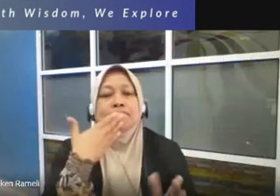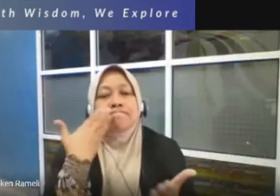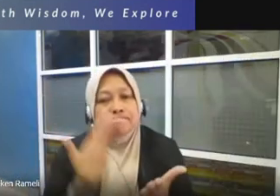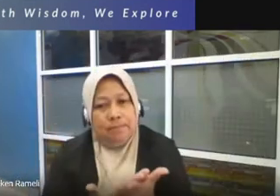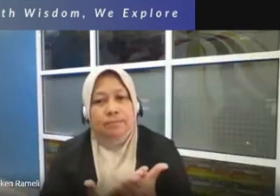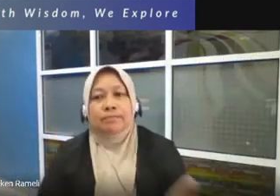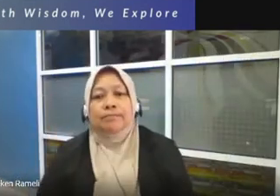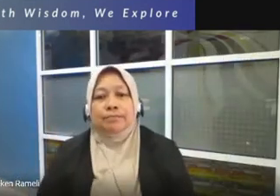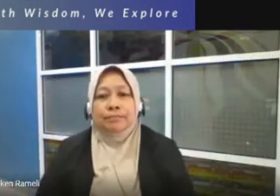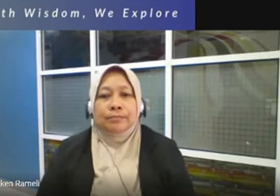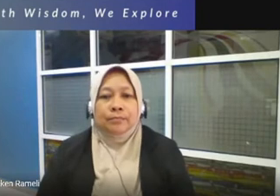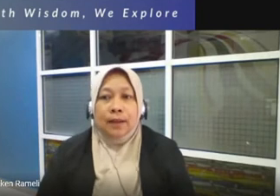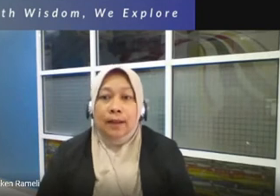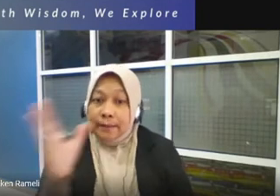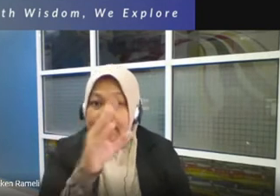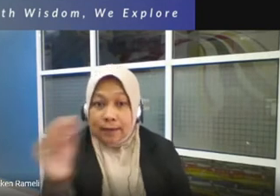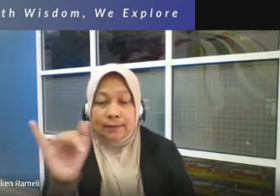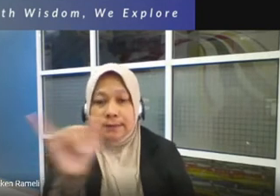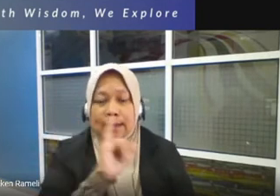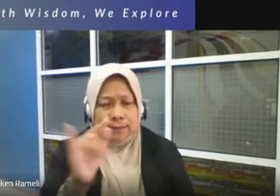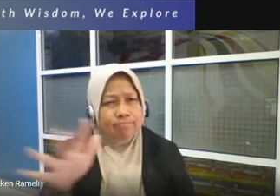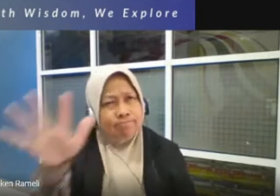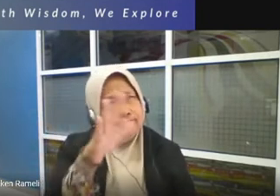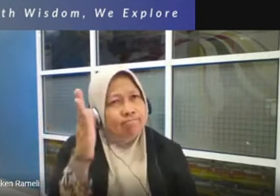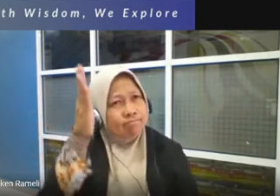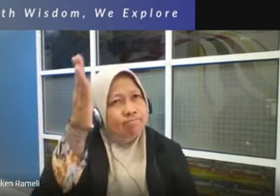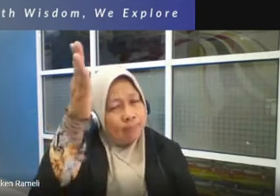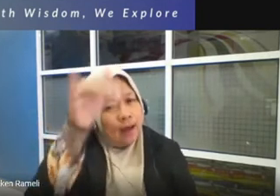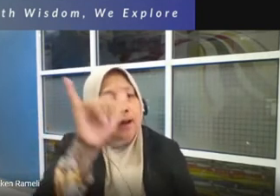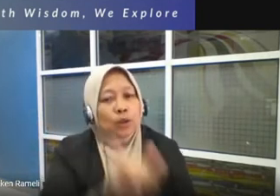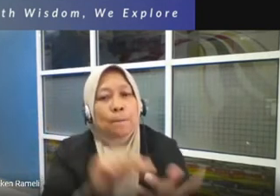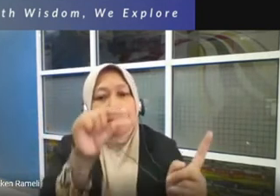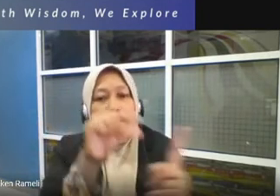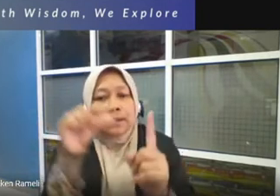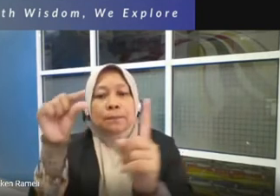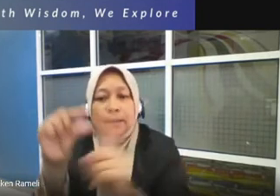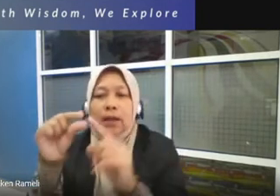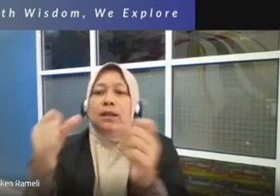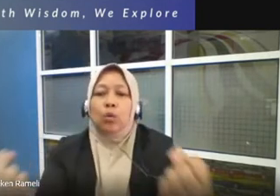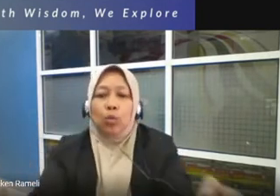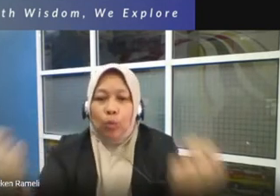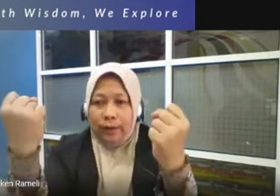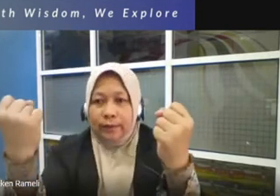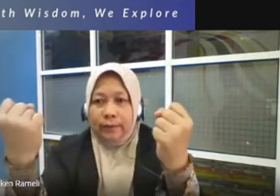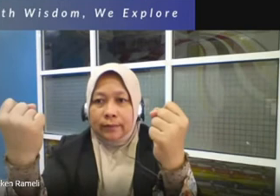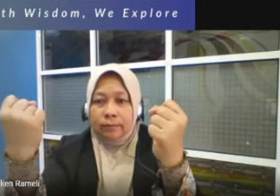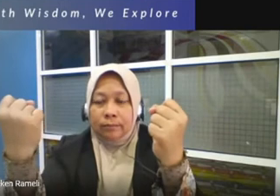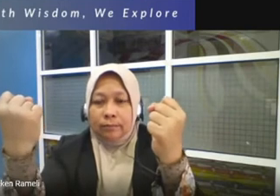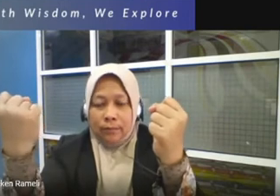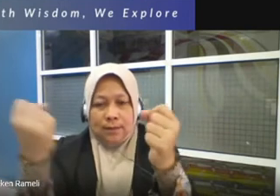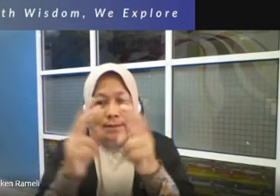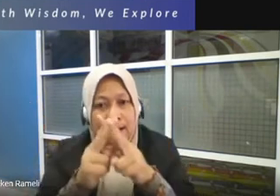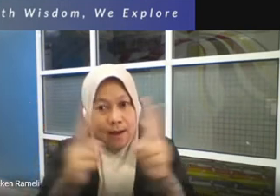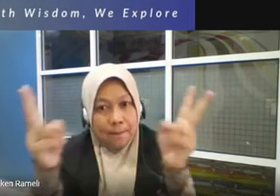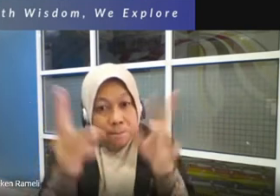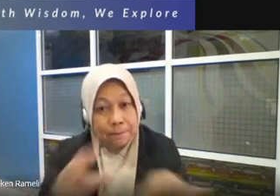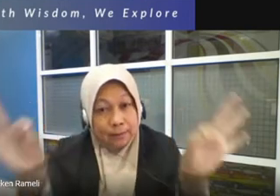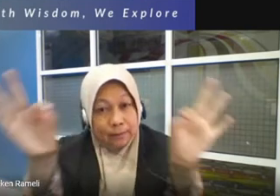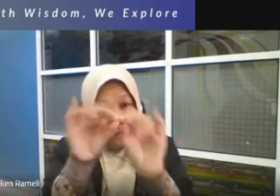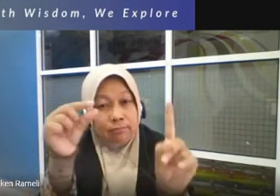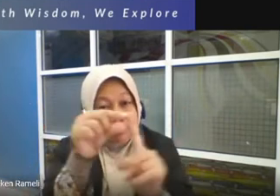Okay. Kemudian saya jangkakan dan sebagainya. Itu antara perkataan-perkataan yang kuat. Okay, pemilihan perkataan pun sangat penting